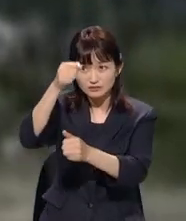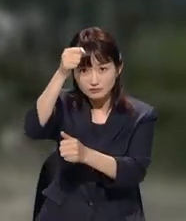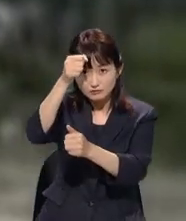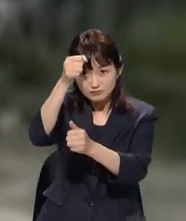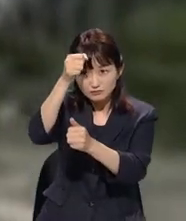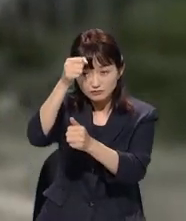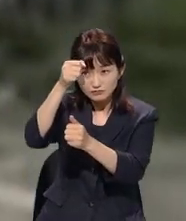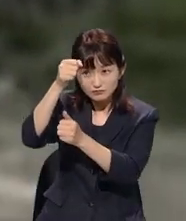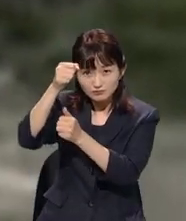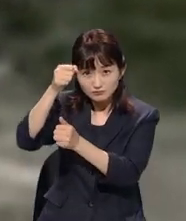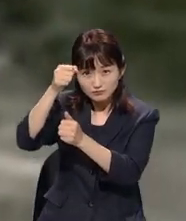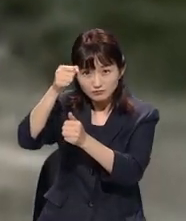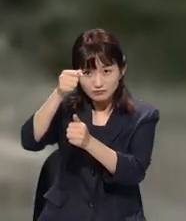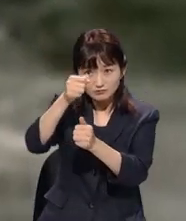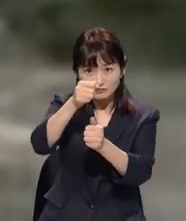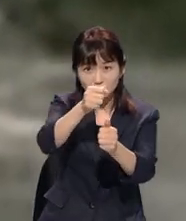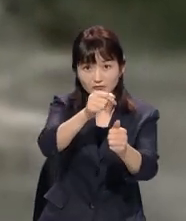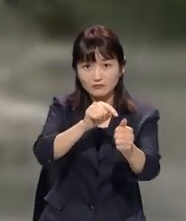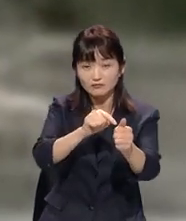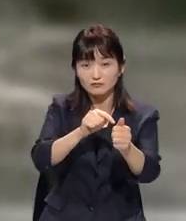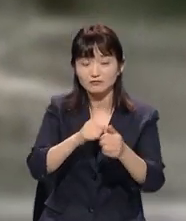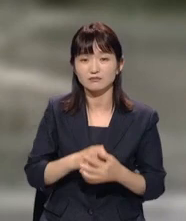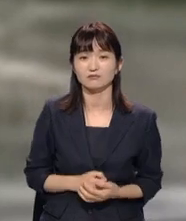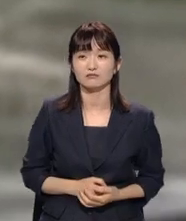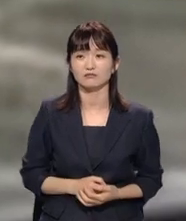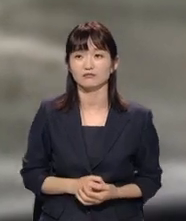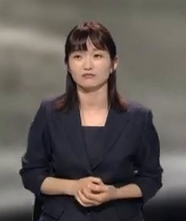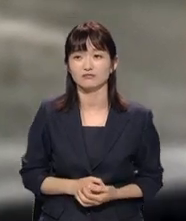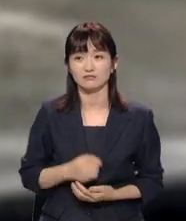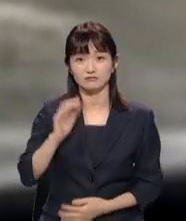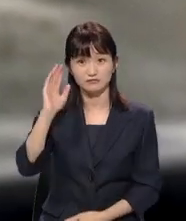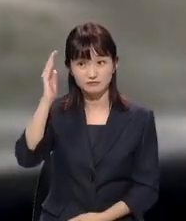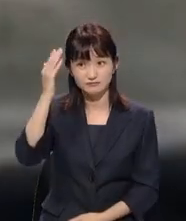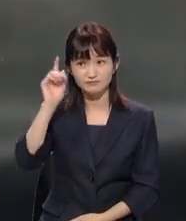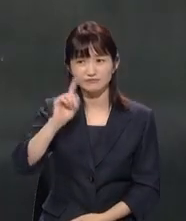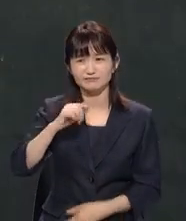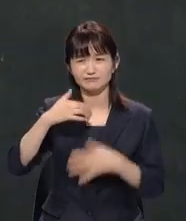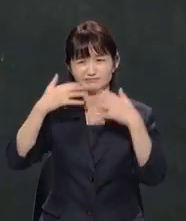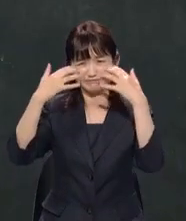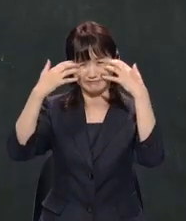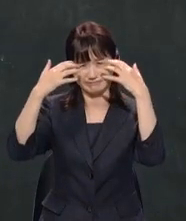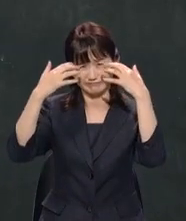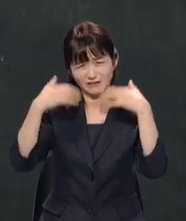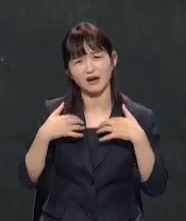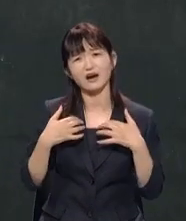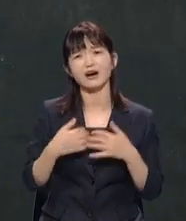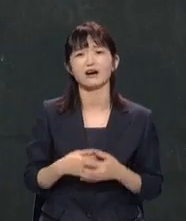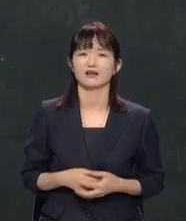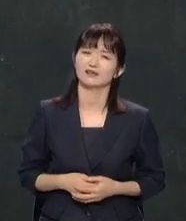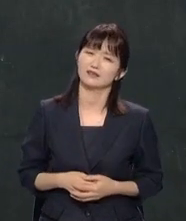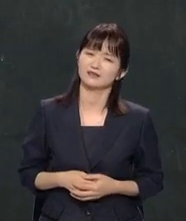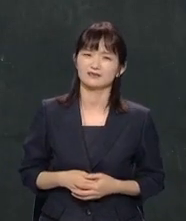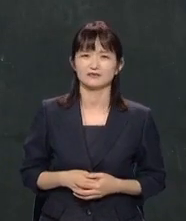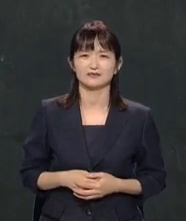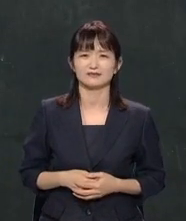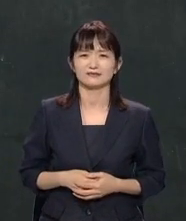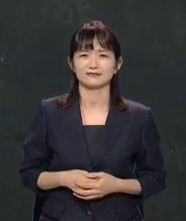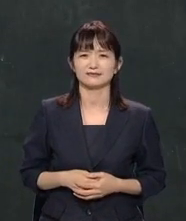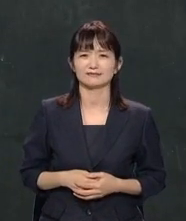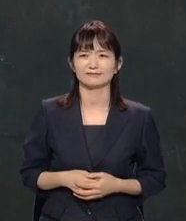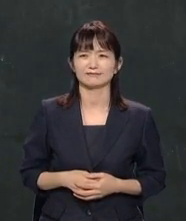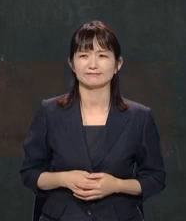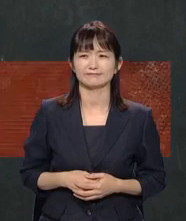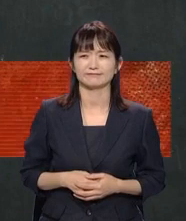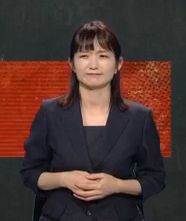상태로 횡단보도를 걷고 있는데 변호사님 요즘 덥기는 합니다만 아. 예 아니 저는